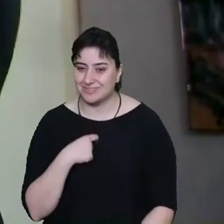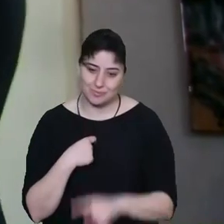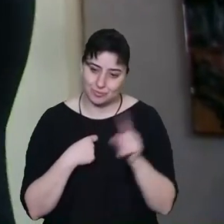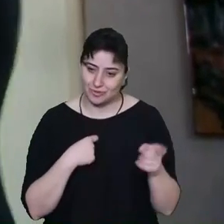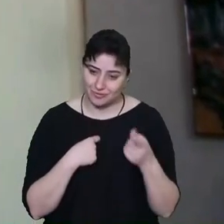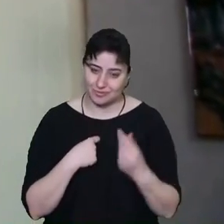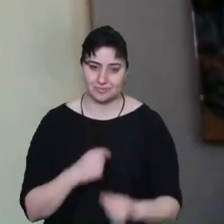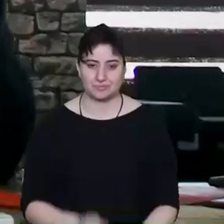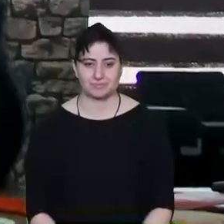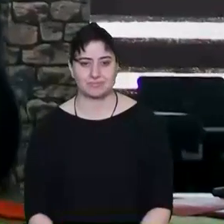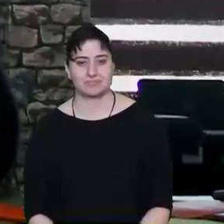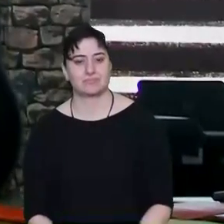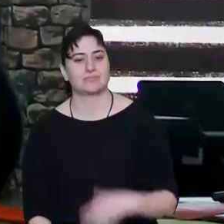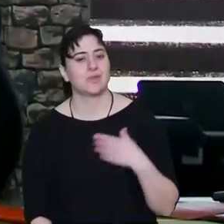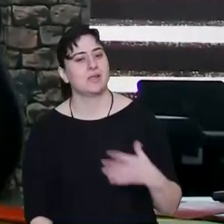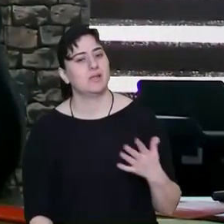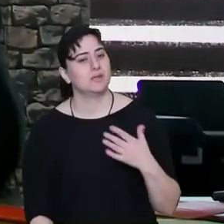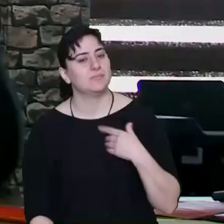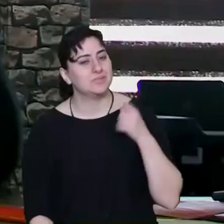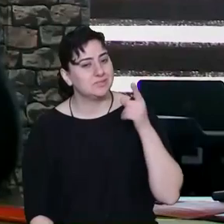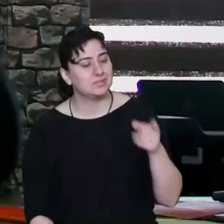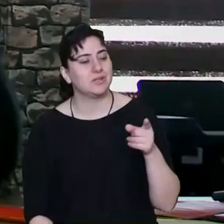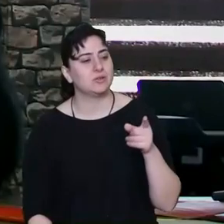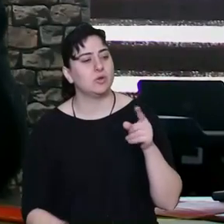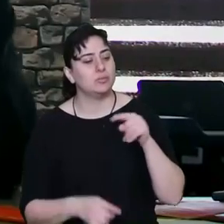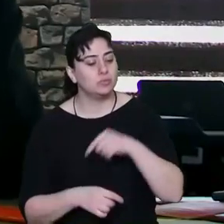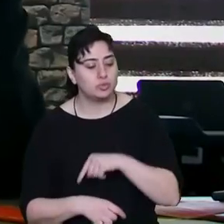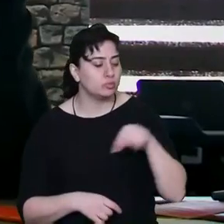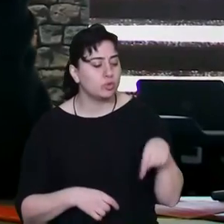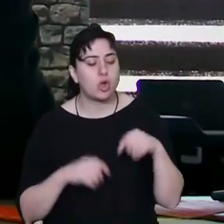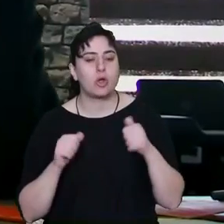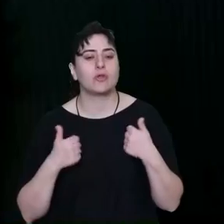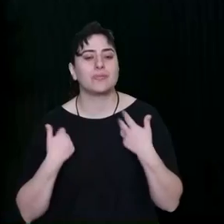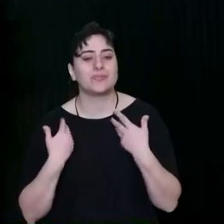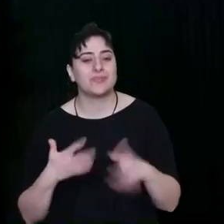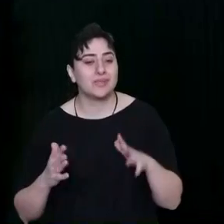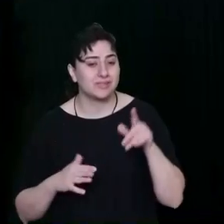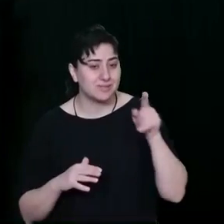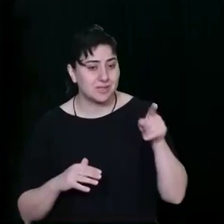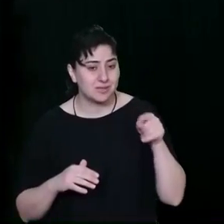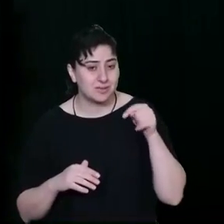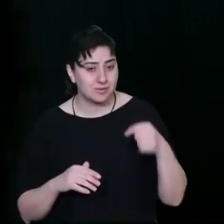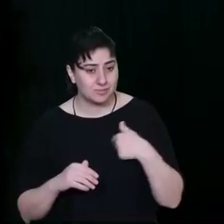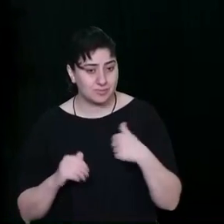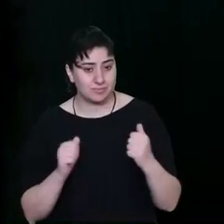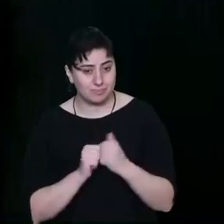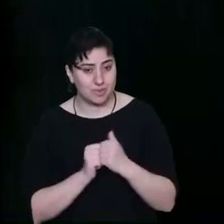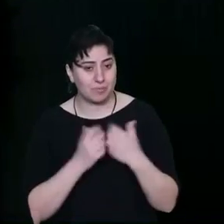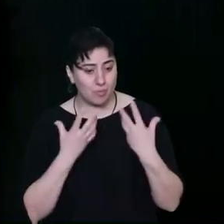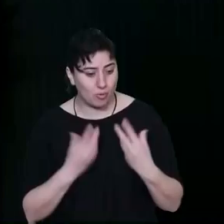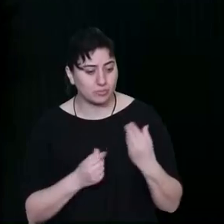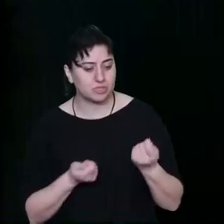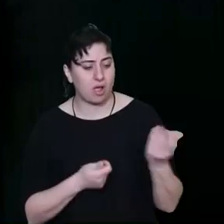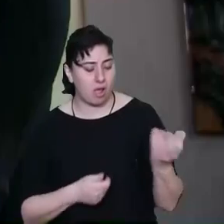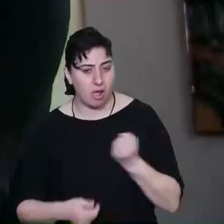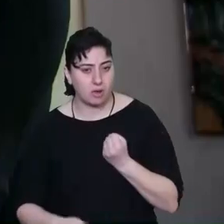tarafa geçelim, düzeltiriz. Ya Allah Allah, ben sana koordinatlardan bahsetmiyorum Cavidan. Sırf Sen benim yanımda ol diye seni